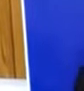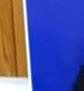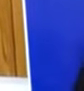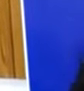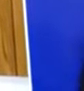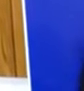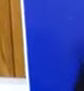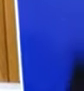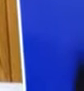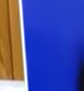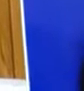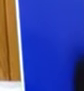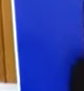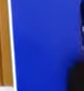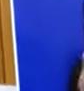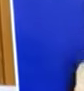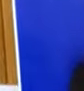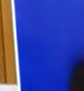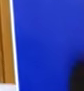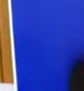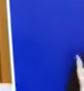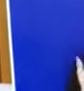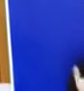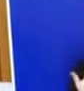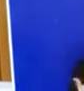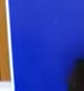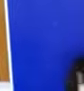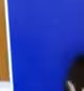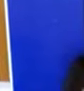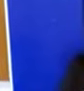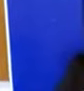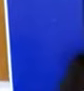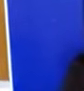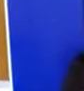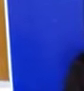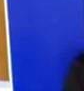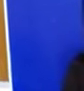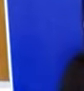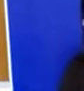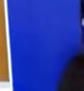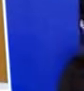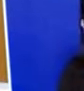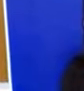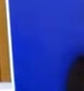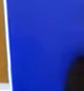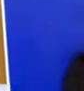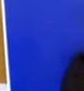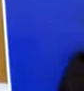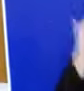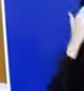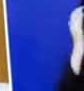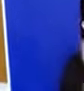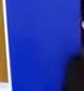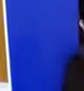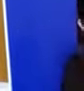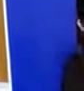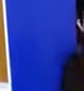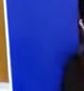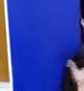ระบาดของโรคโควิด19นะผมได้มอบนโยบายสั่งการให้ผู้จัดการสำนักงานตำรวจแห่งชาติที่เป็นผู้รับผิดชอบโดยตรง